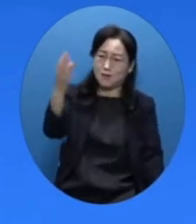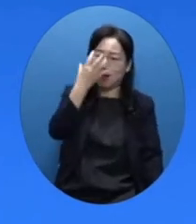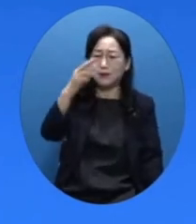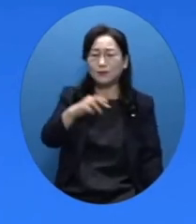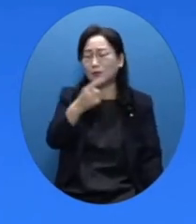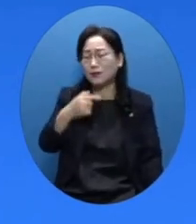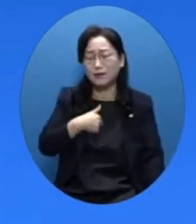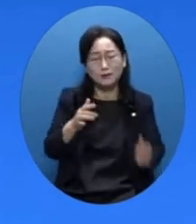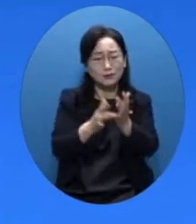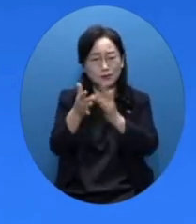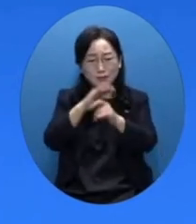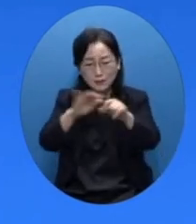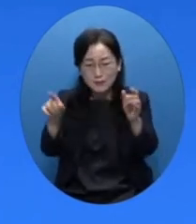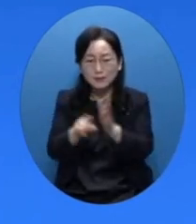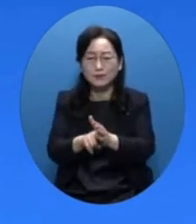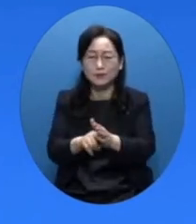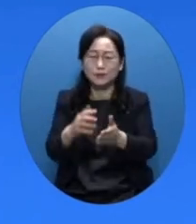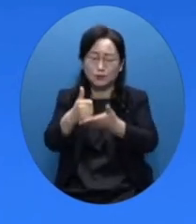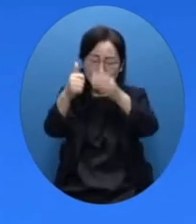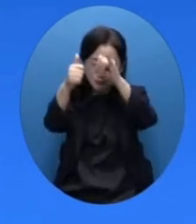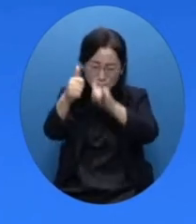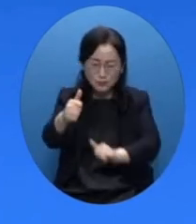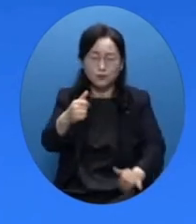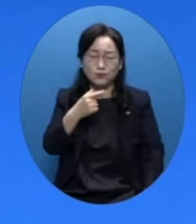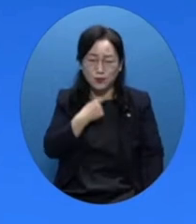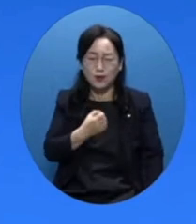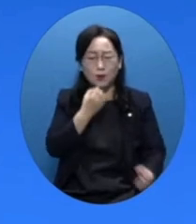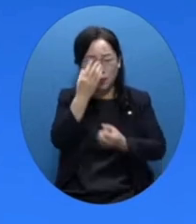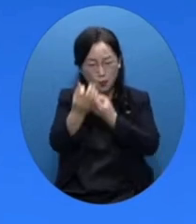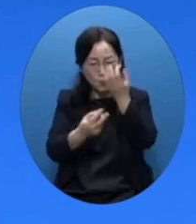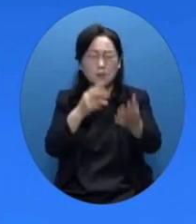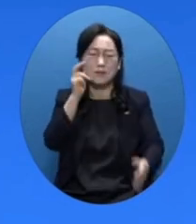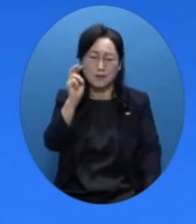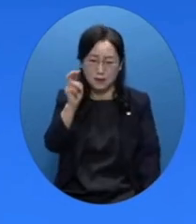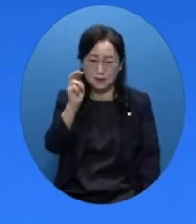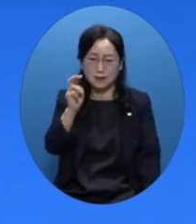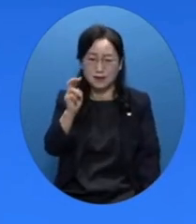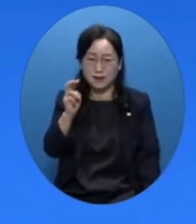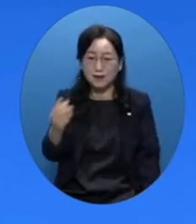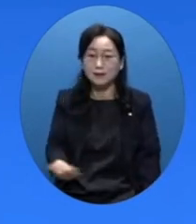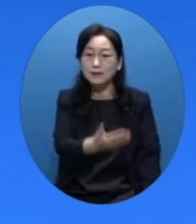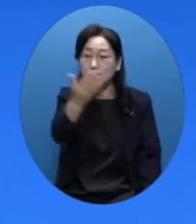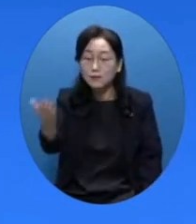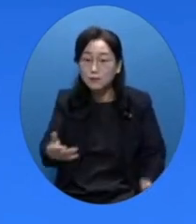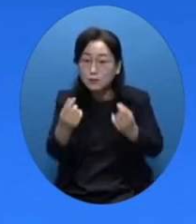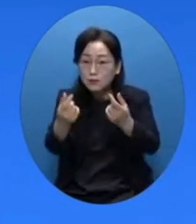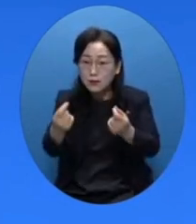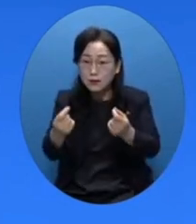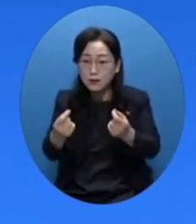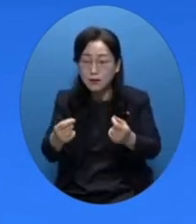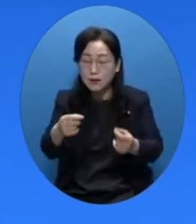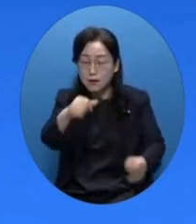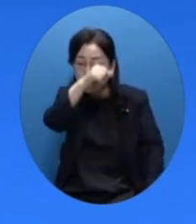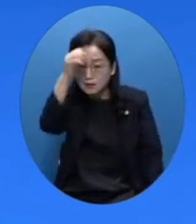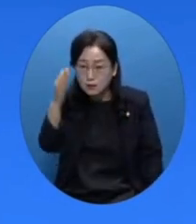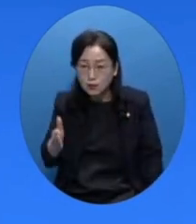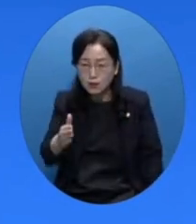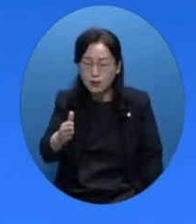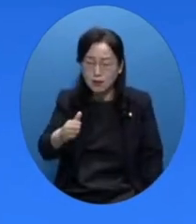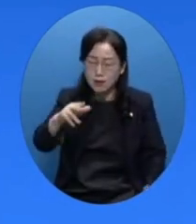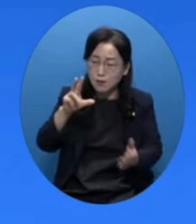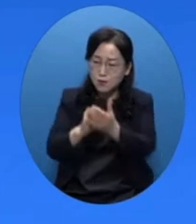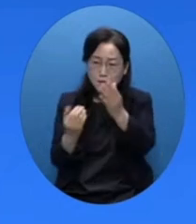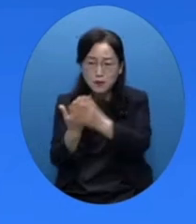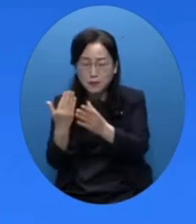미고 김성길 원합니다 이런 고백을 한 것 같습니다 여러분 아무리 인생의 강풀 몰아 다 하신다고 하더라도 예수님